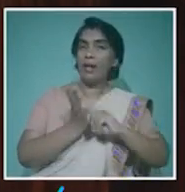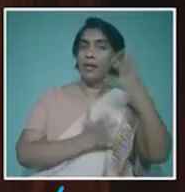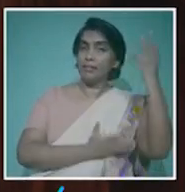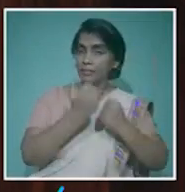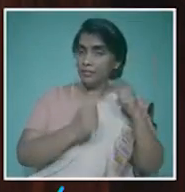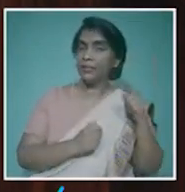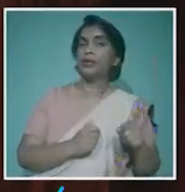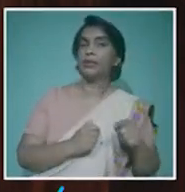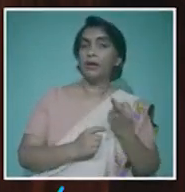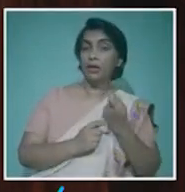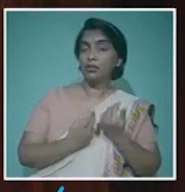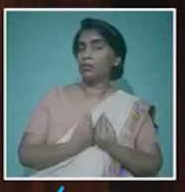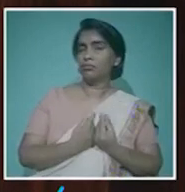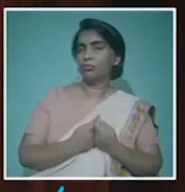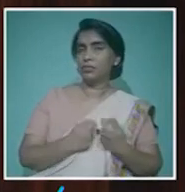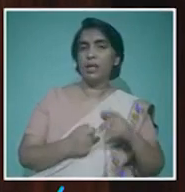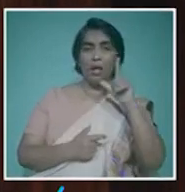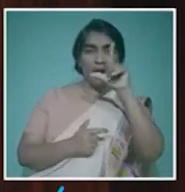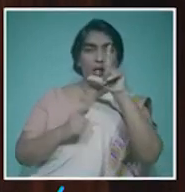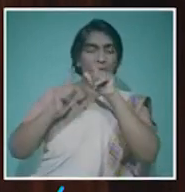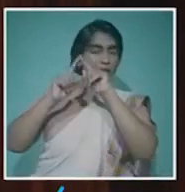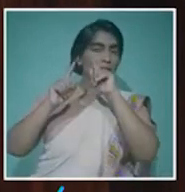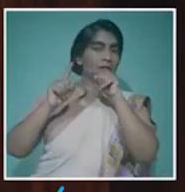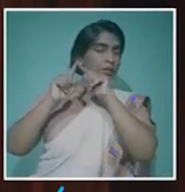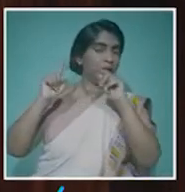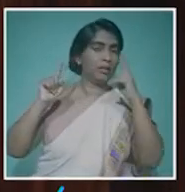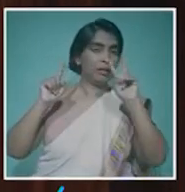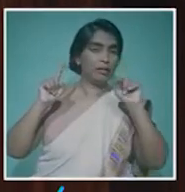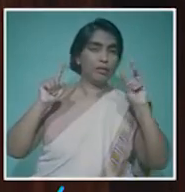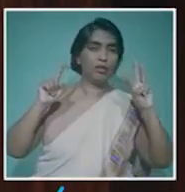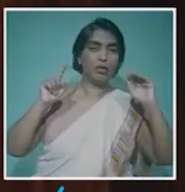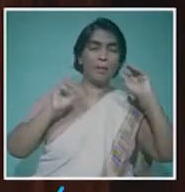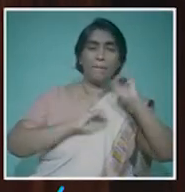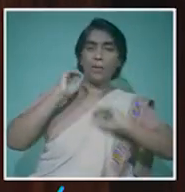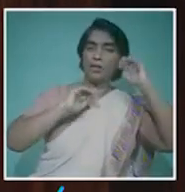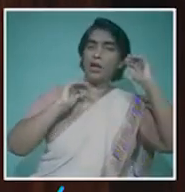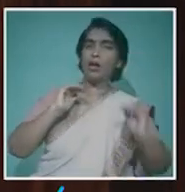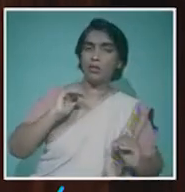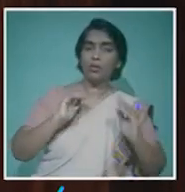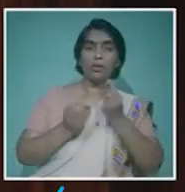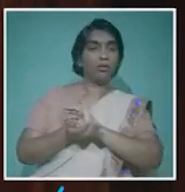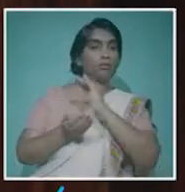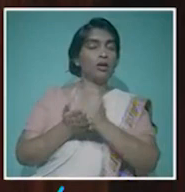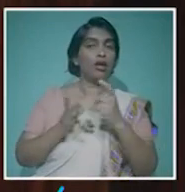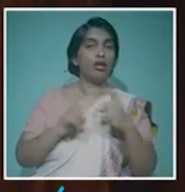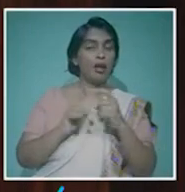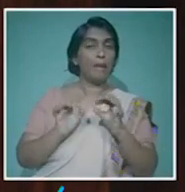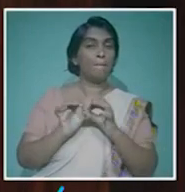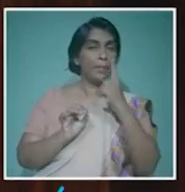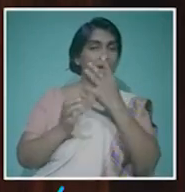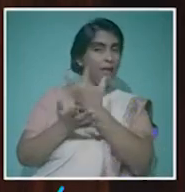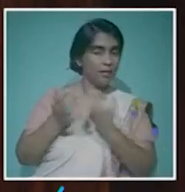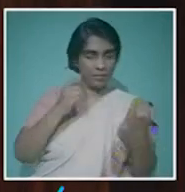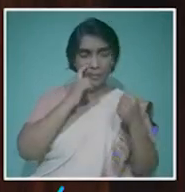අරගෙනත් ආර්ථික වේගය 7 සිට 2.3 දක්වා අඩු වුණා. ඒ වගේ තමයි සංචිතයනුත් ඩොලර් බිලියනක් පමණ